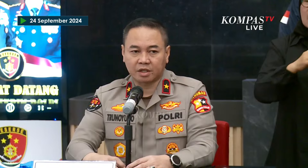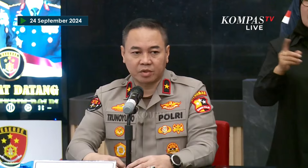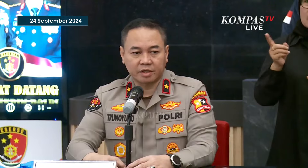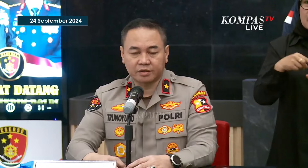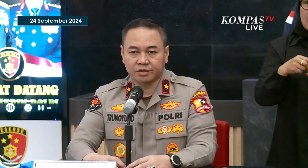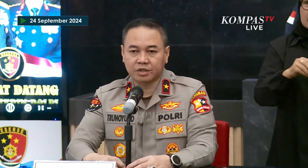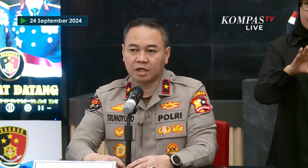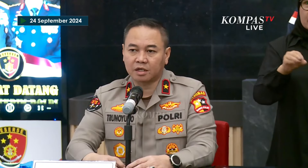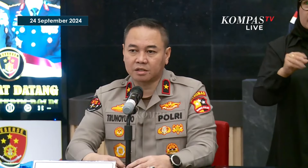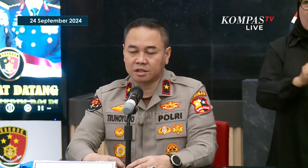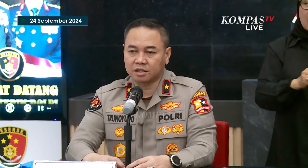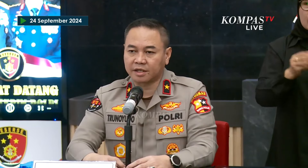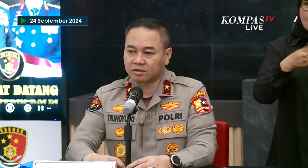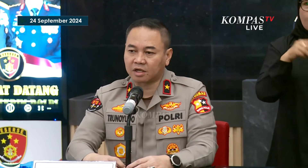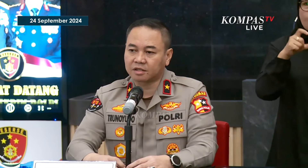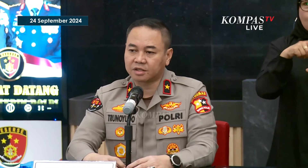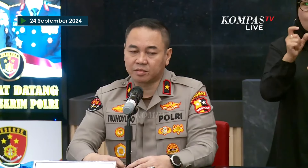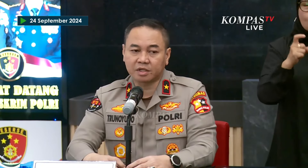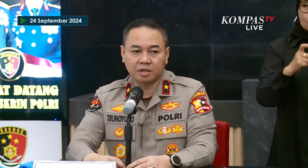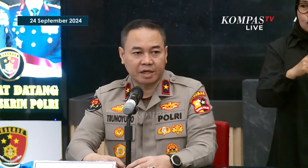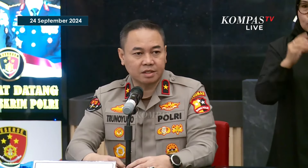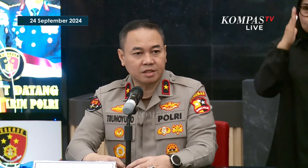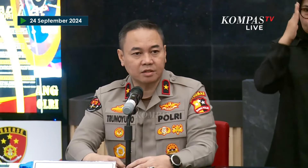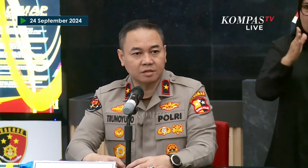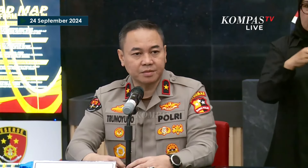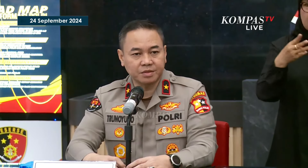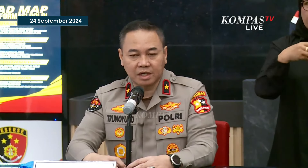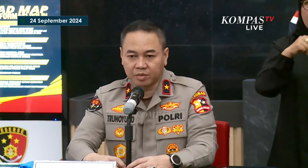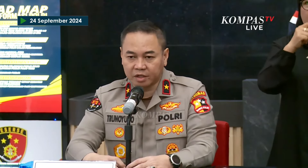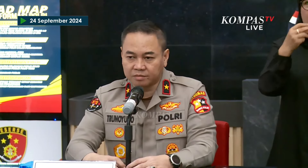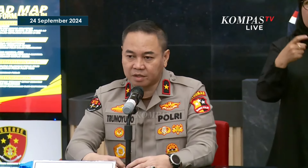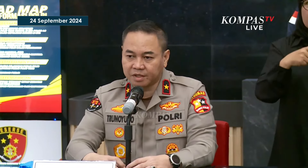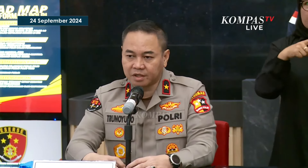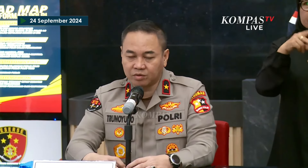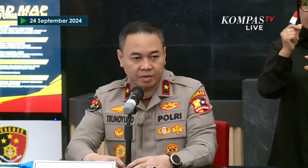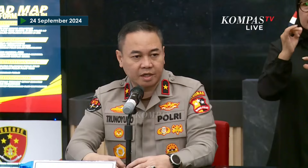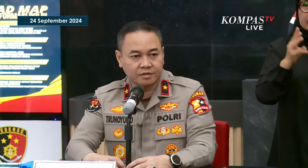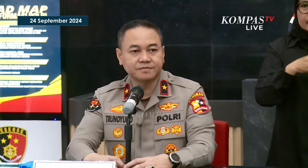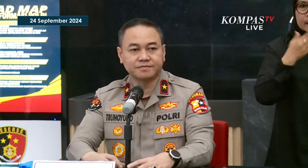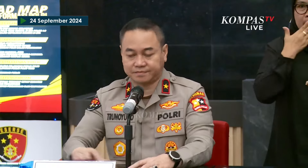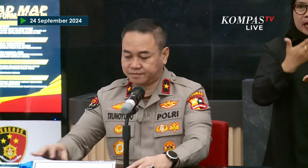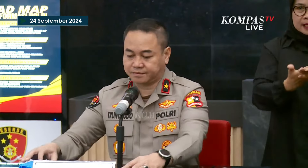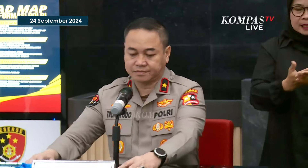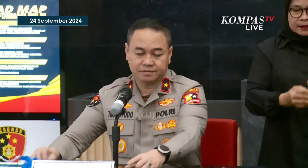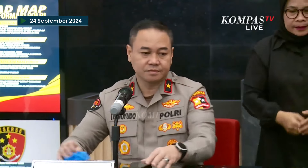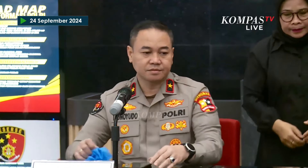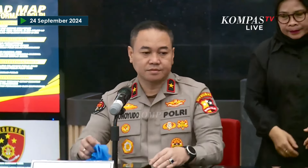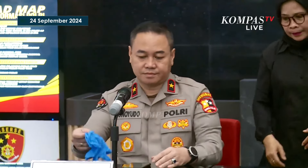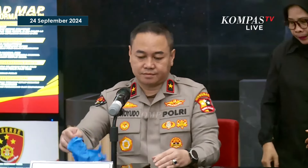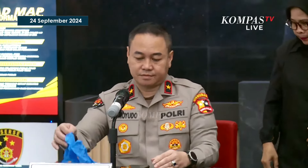oleh Bareskrim Polri khususnya di Direktorat Siber. Terima kasih, saya tutup. Assalamualaikum warahmatullahi wabarakatuh.